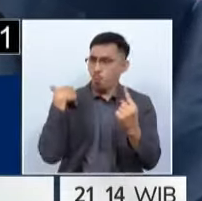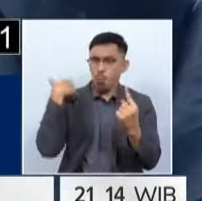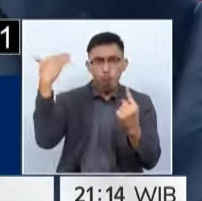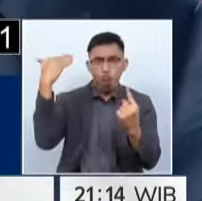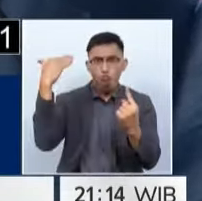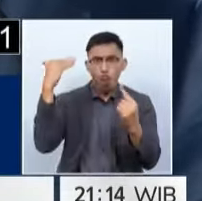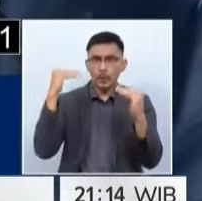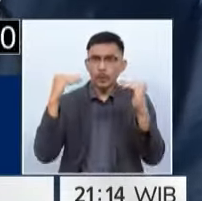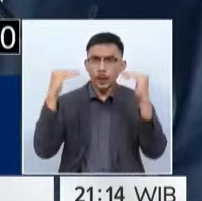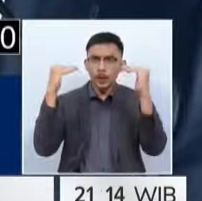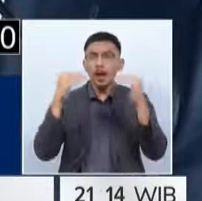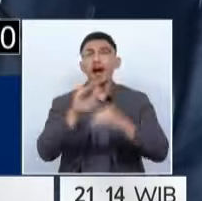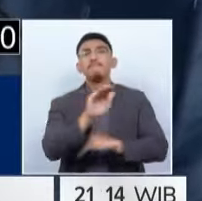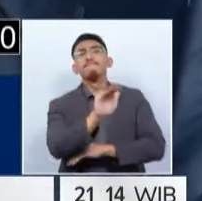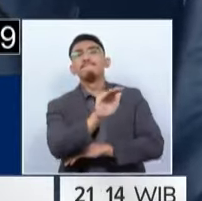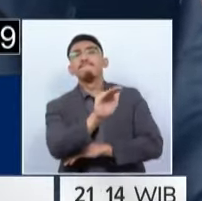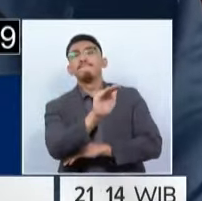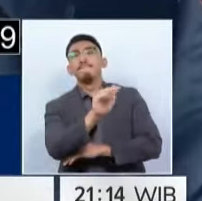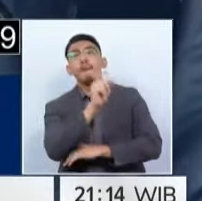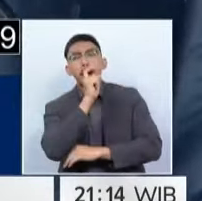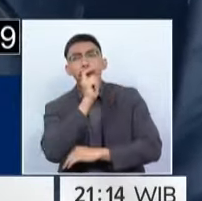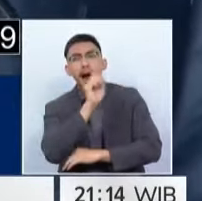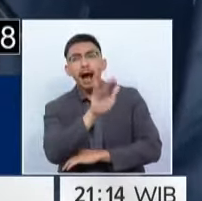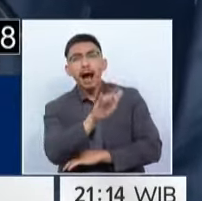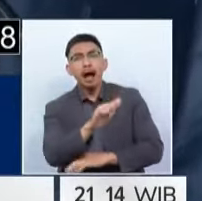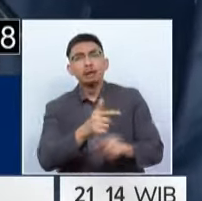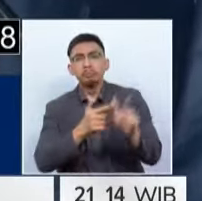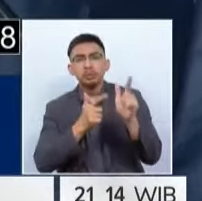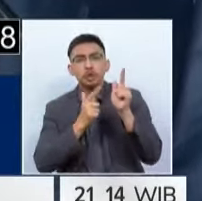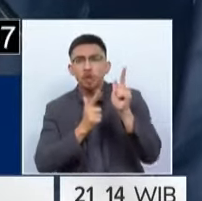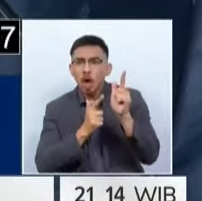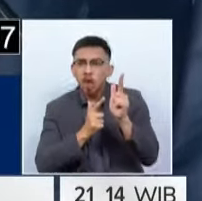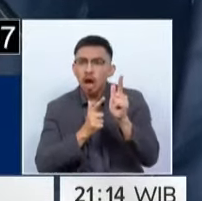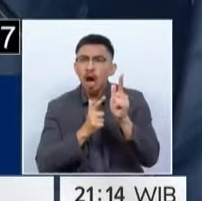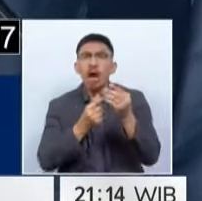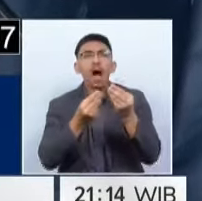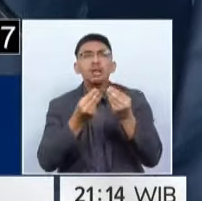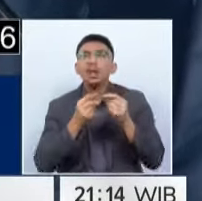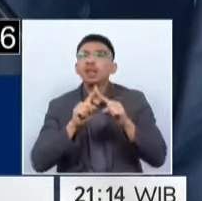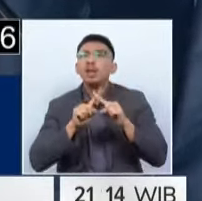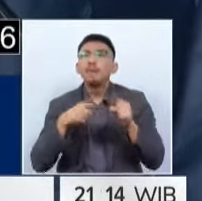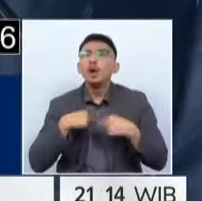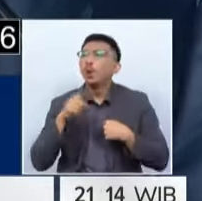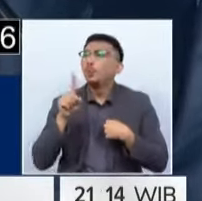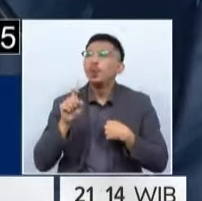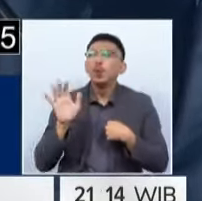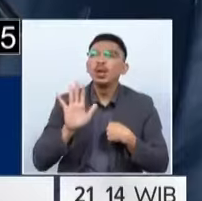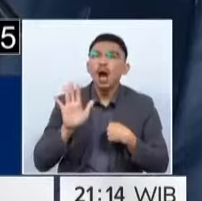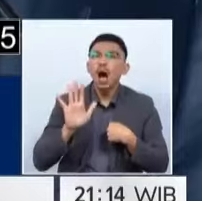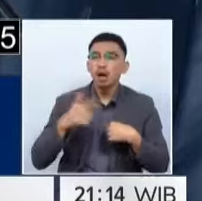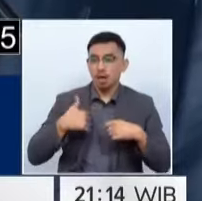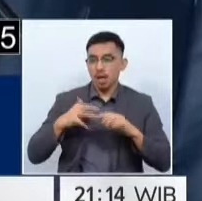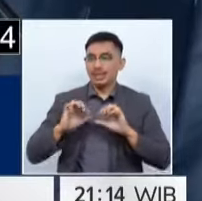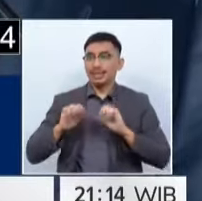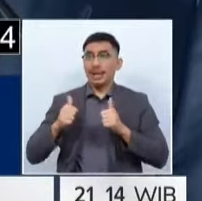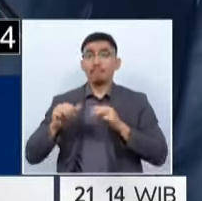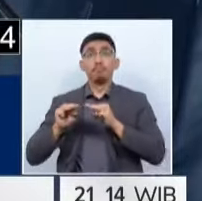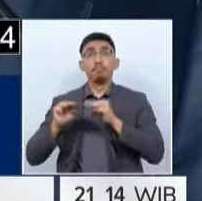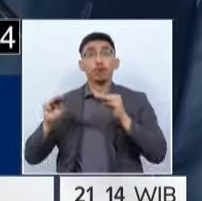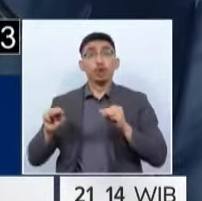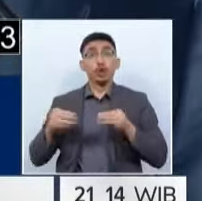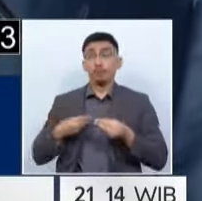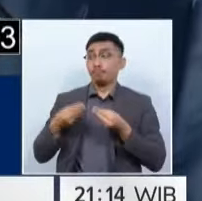kasih persenjataan kepada saya yang tidak saya butuhkan sudah saya siapkan museum untuk saya taruh di sana